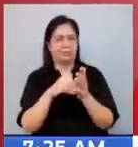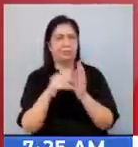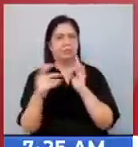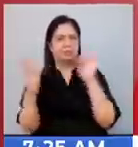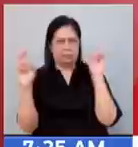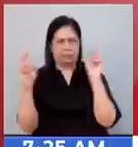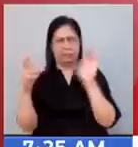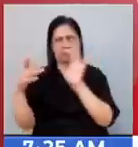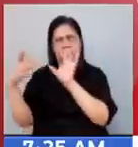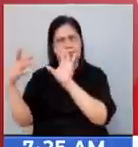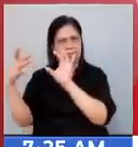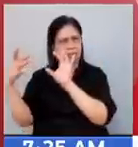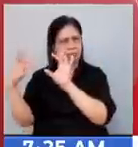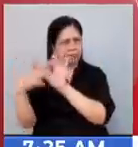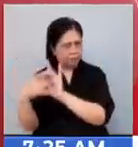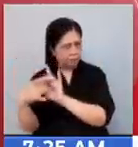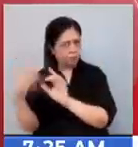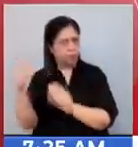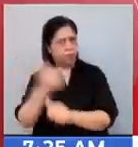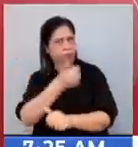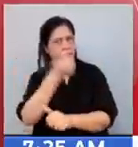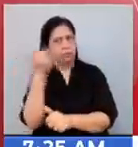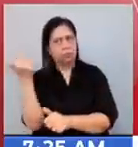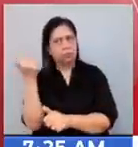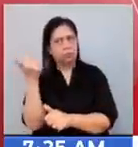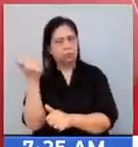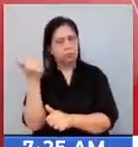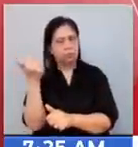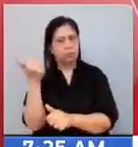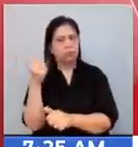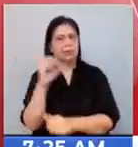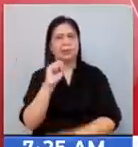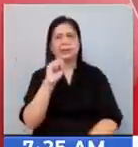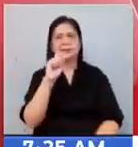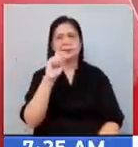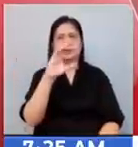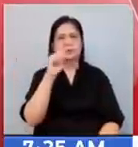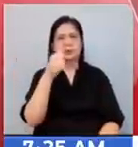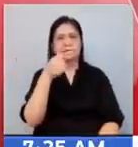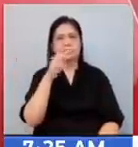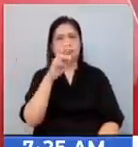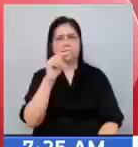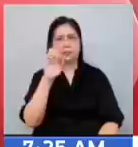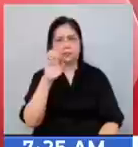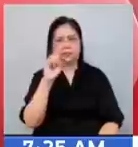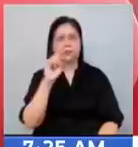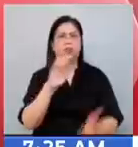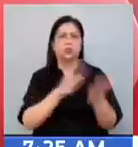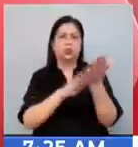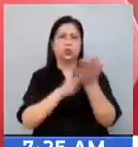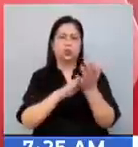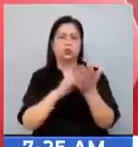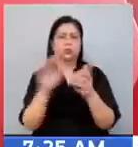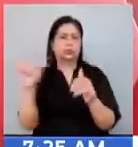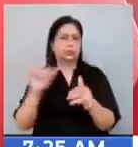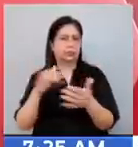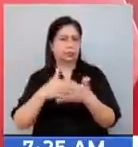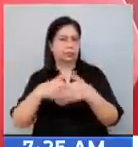may tie-up daw po between St. Catherine, yung school din po malapit sa amin. Doon daw po